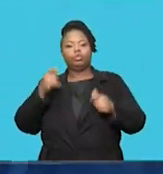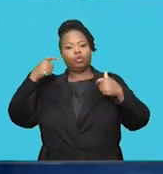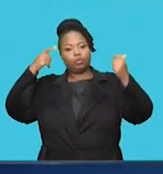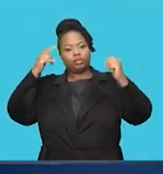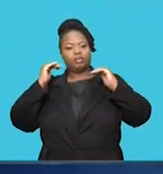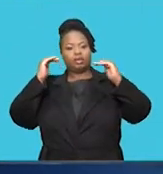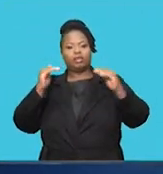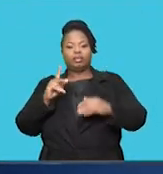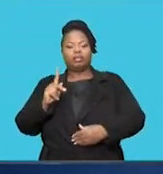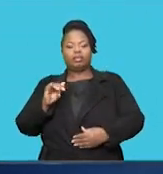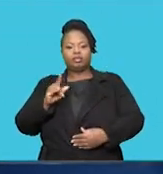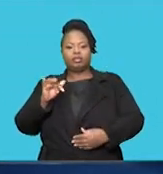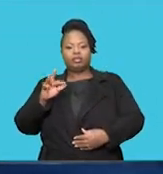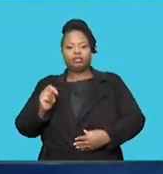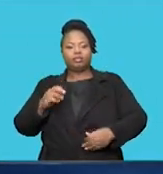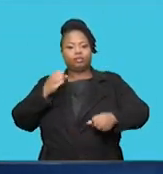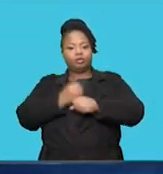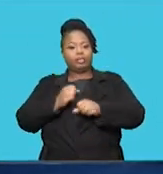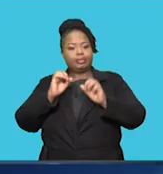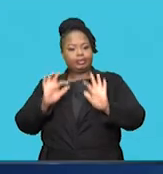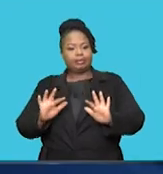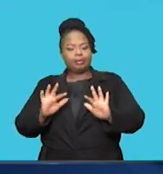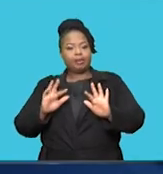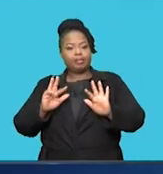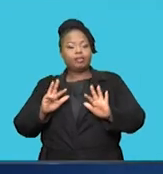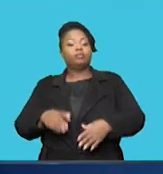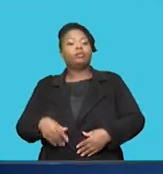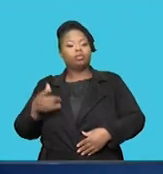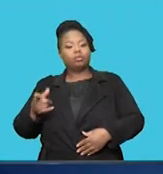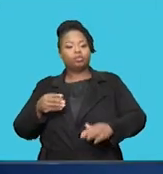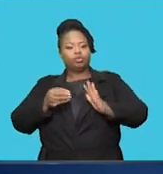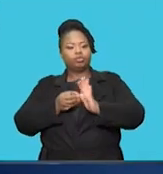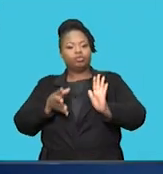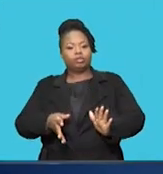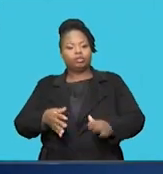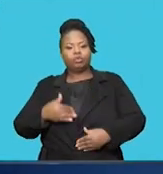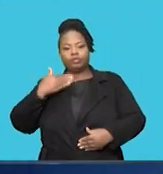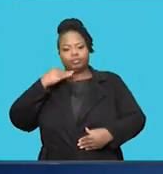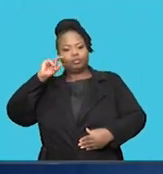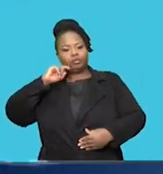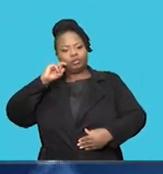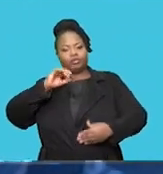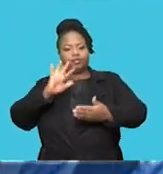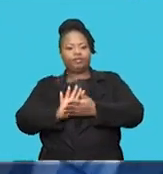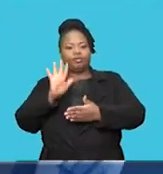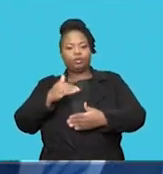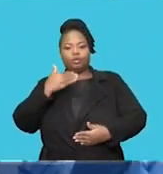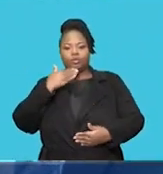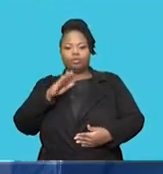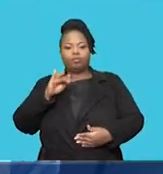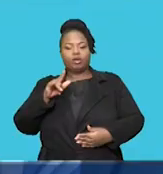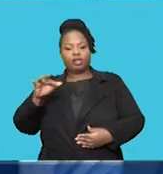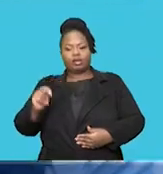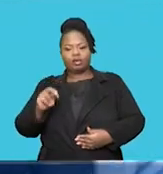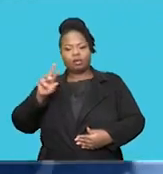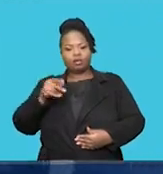High eKensington ebiyenza ibanga lesikhombisa grade 9 ineminyaka eyi-15 ubudala kunguBrian Ndlovu